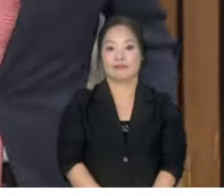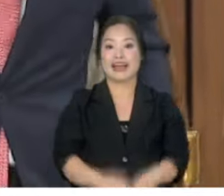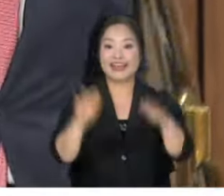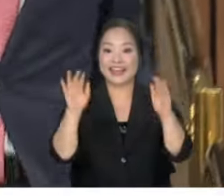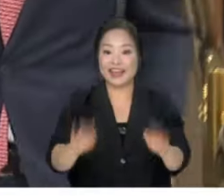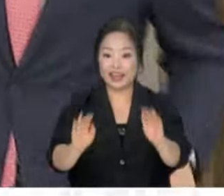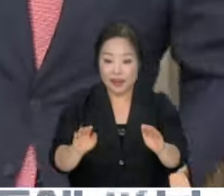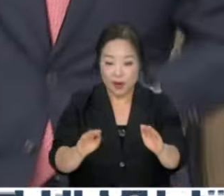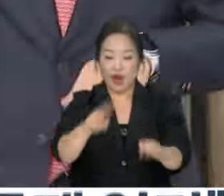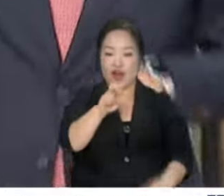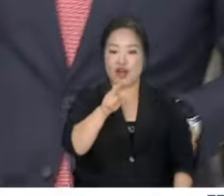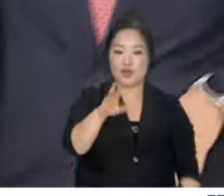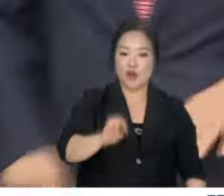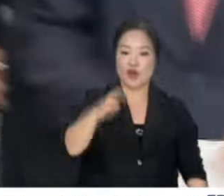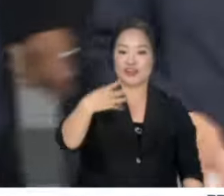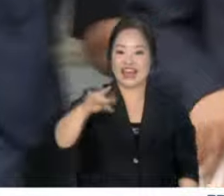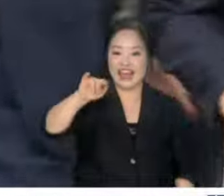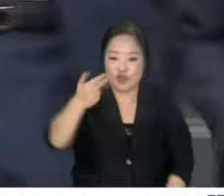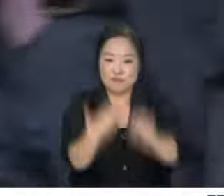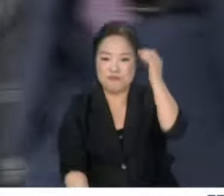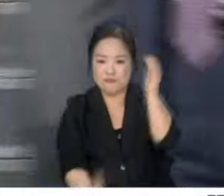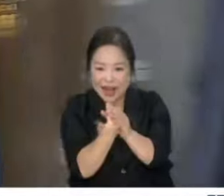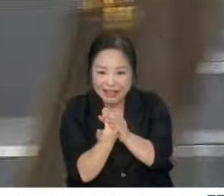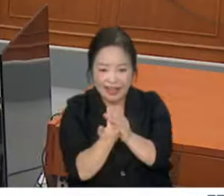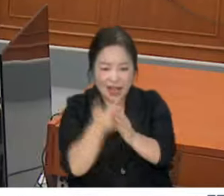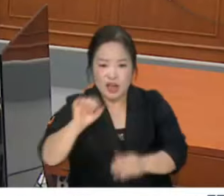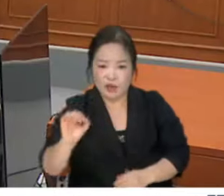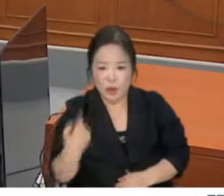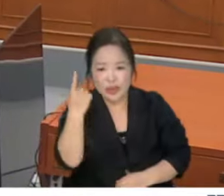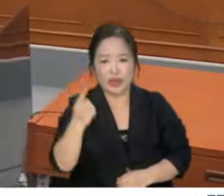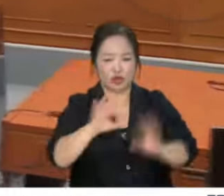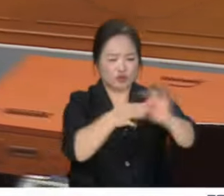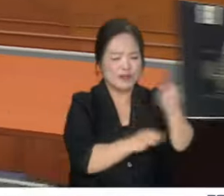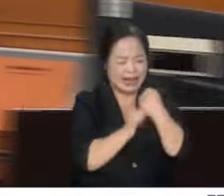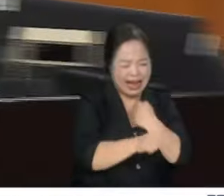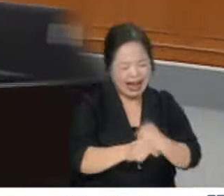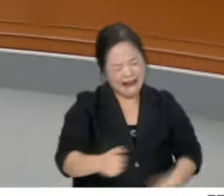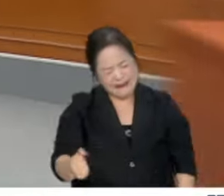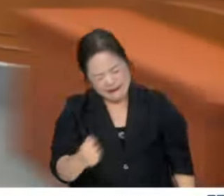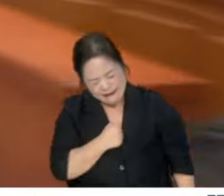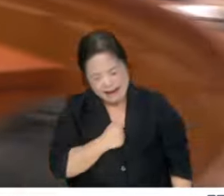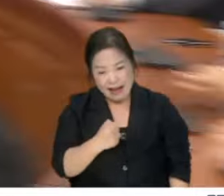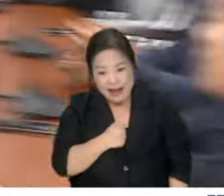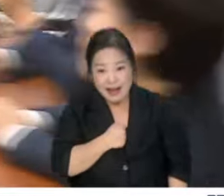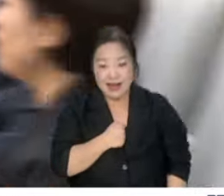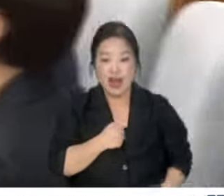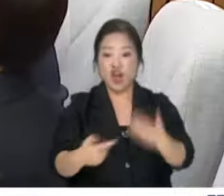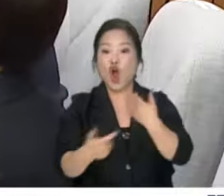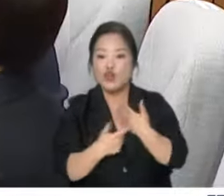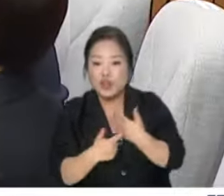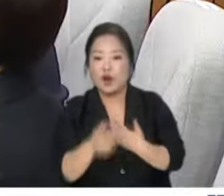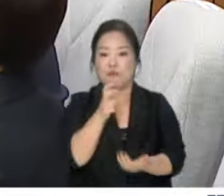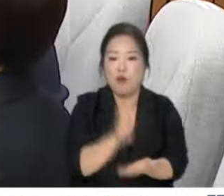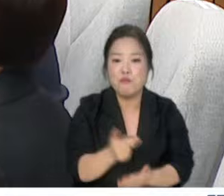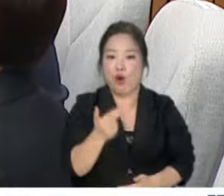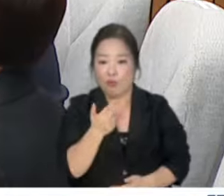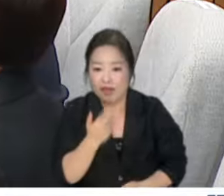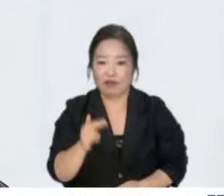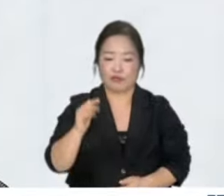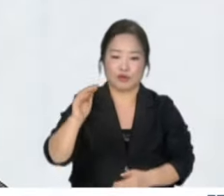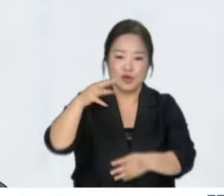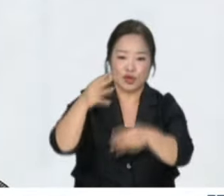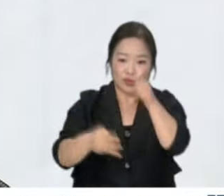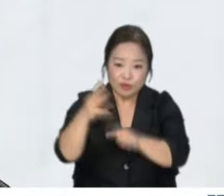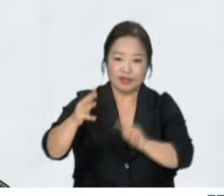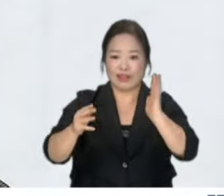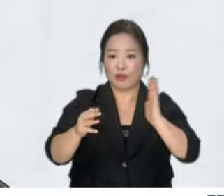이번 사태를 바라보는 여당 속내는 복잡합니다. 표면적으로는 법률적 문제가 없다며 대통령을 방어하는 목소리가